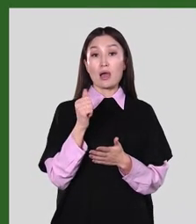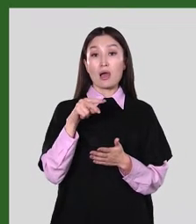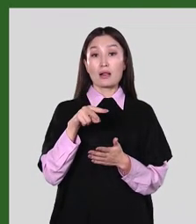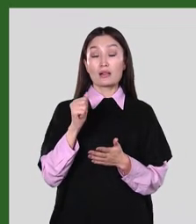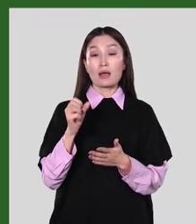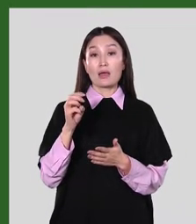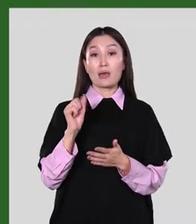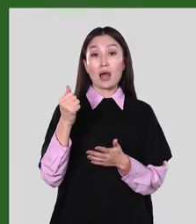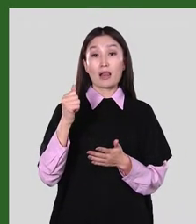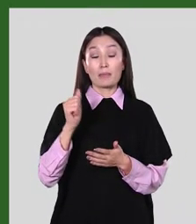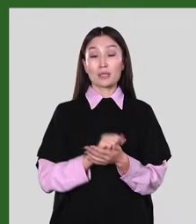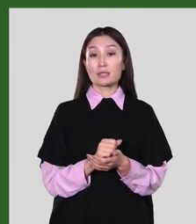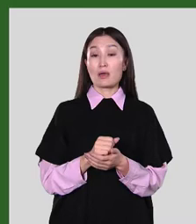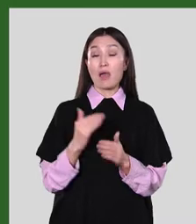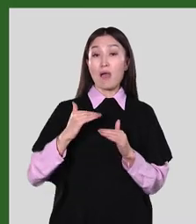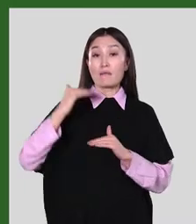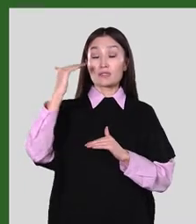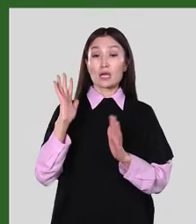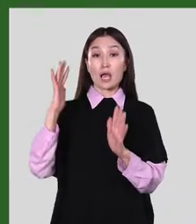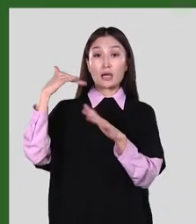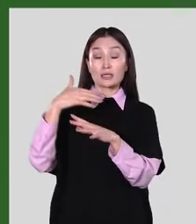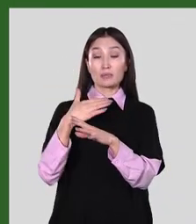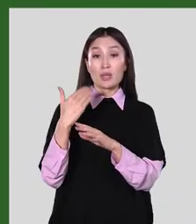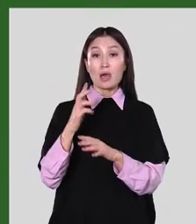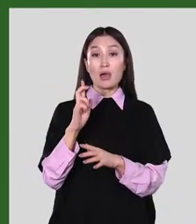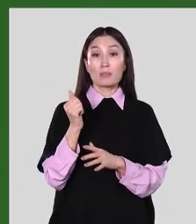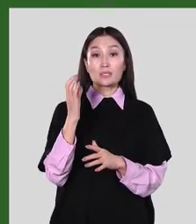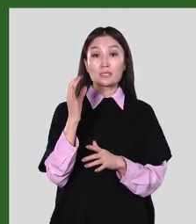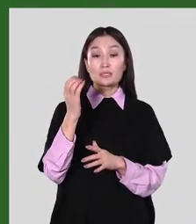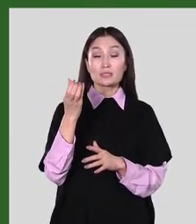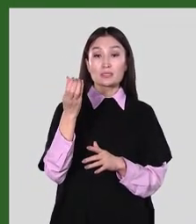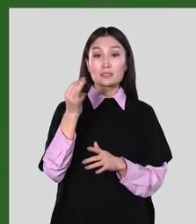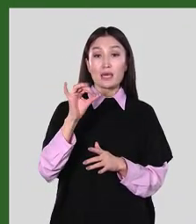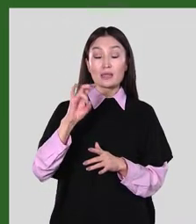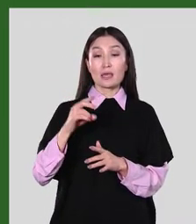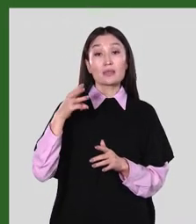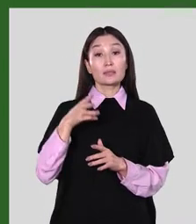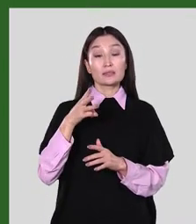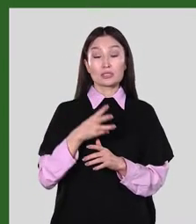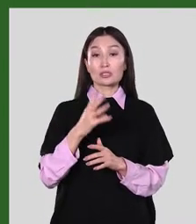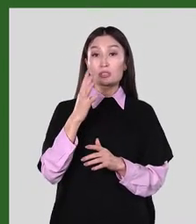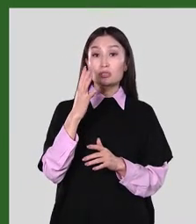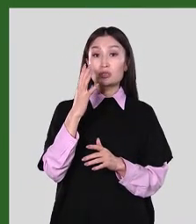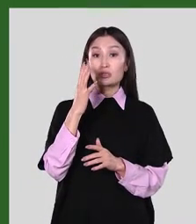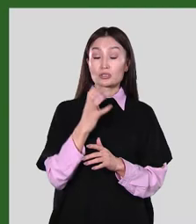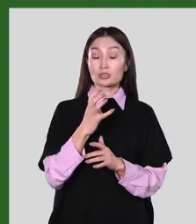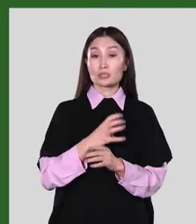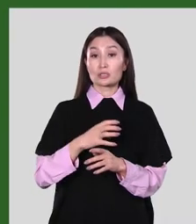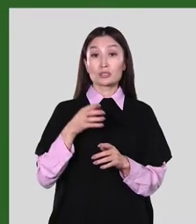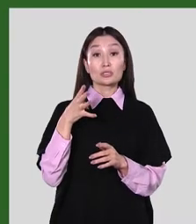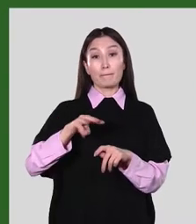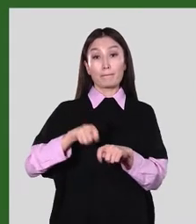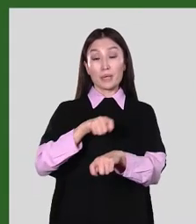митин так как высота хребта и и бассейн достигает 3000 4000 метров